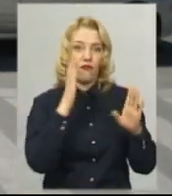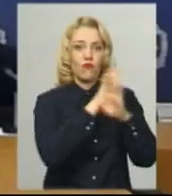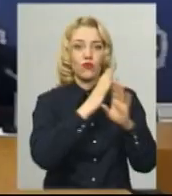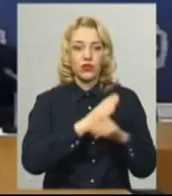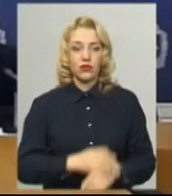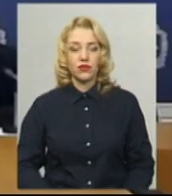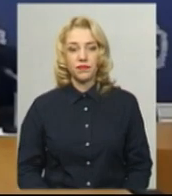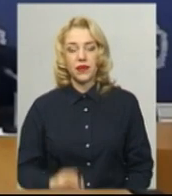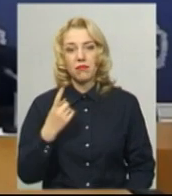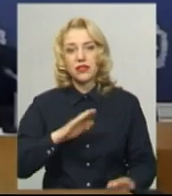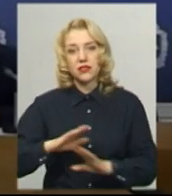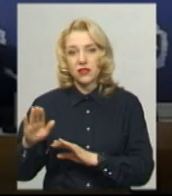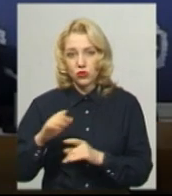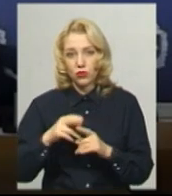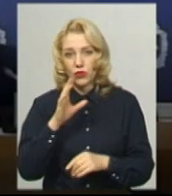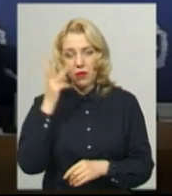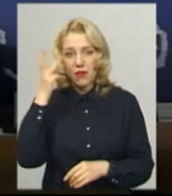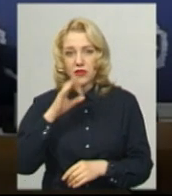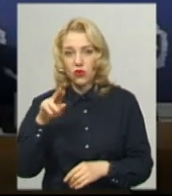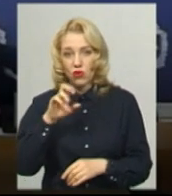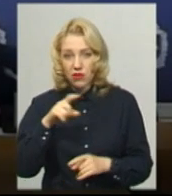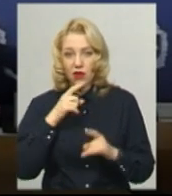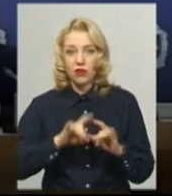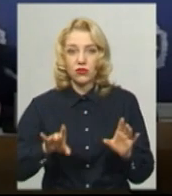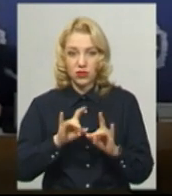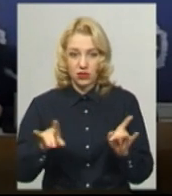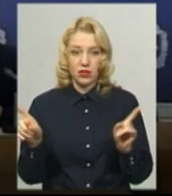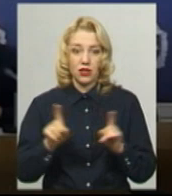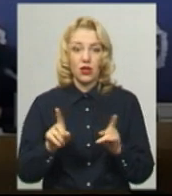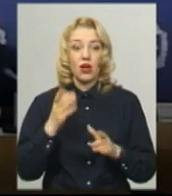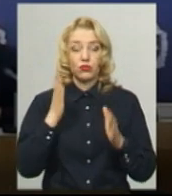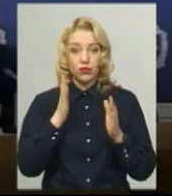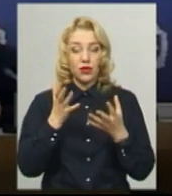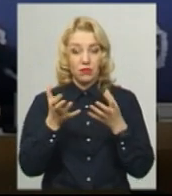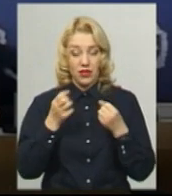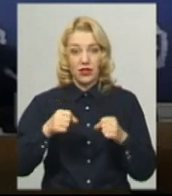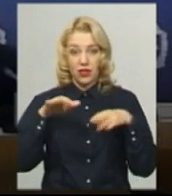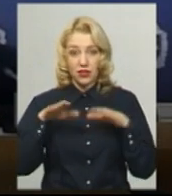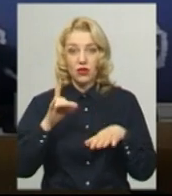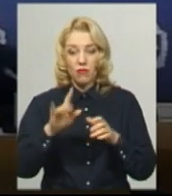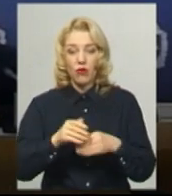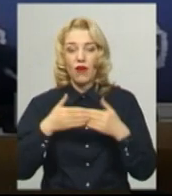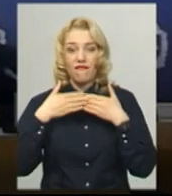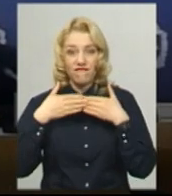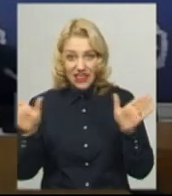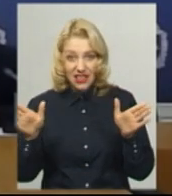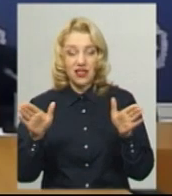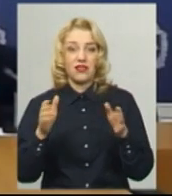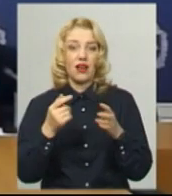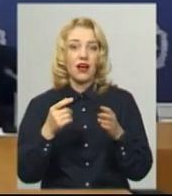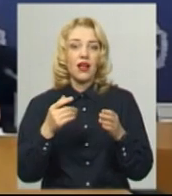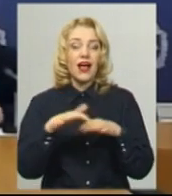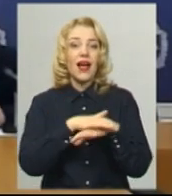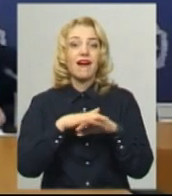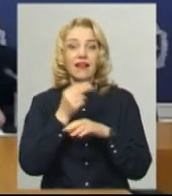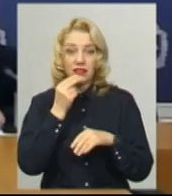каже. Якщо урядом буде прийнято рішення про відкриття ринків, звичайно, і Хмельницька